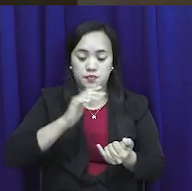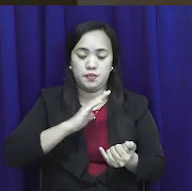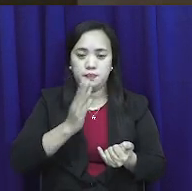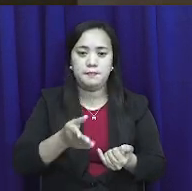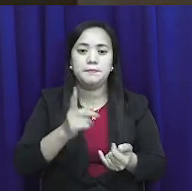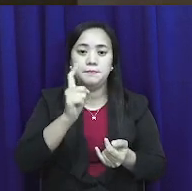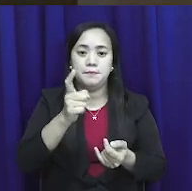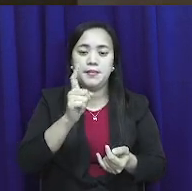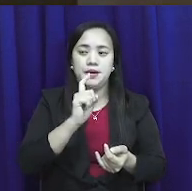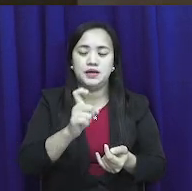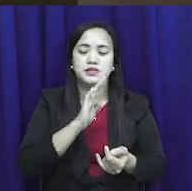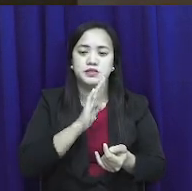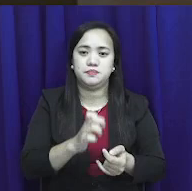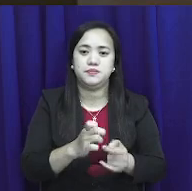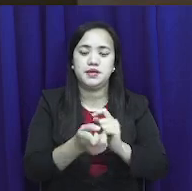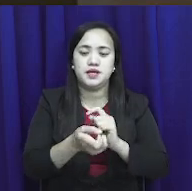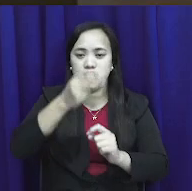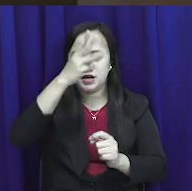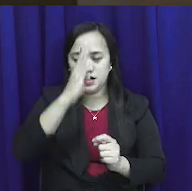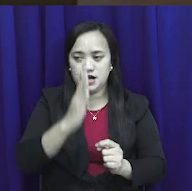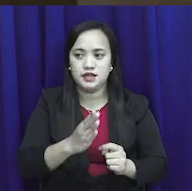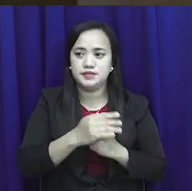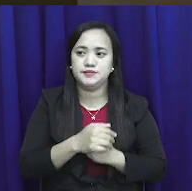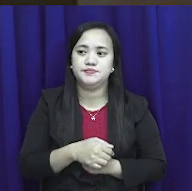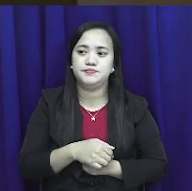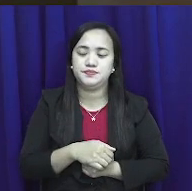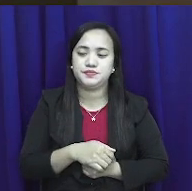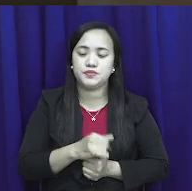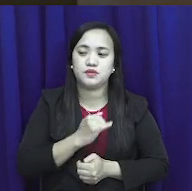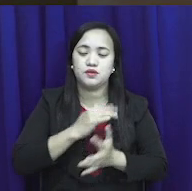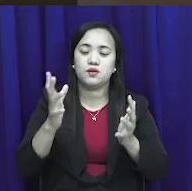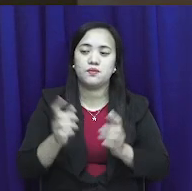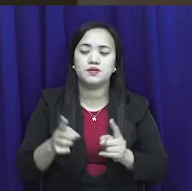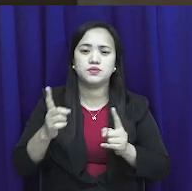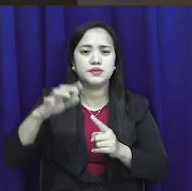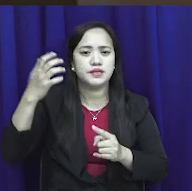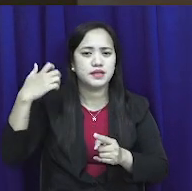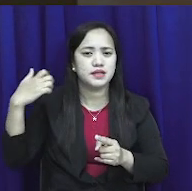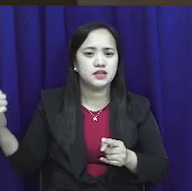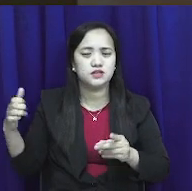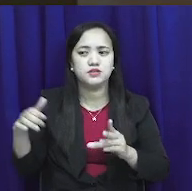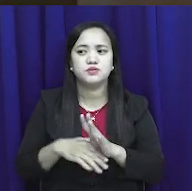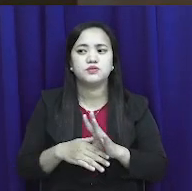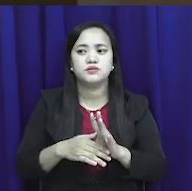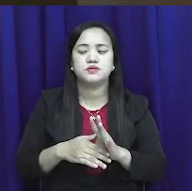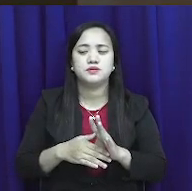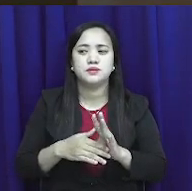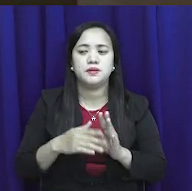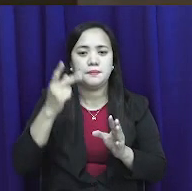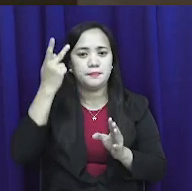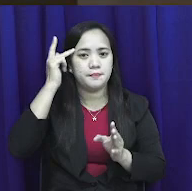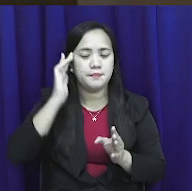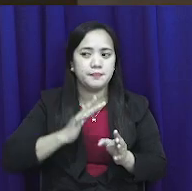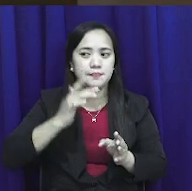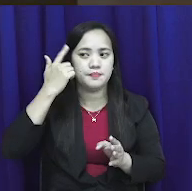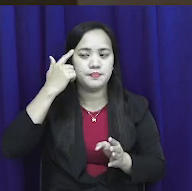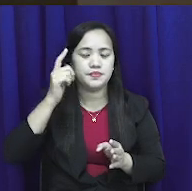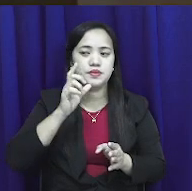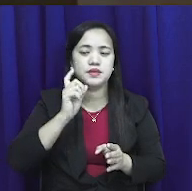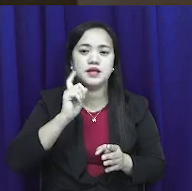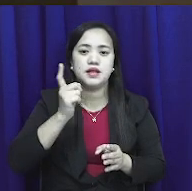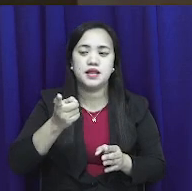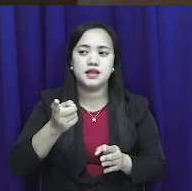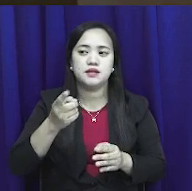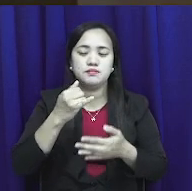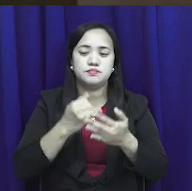Amen Opo gusto ko lang i echo uli yung message ni Pastor last Wednesday